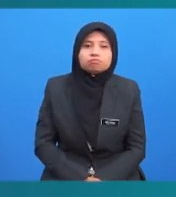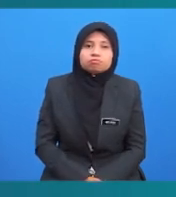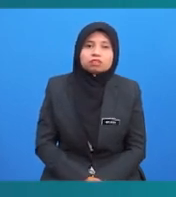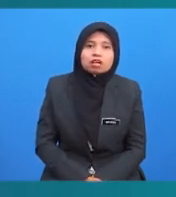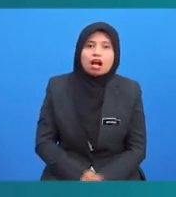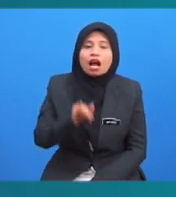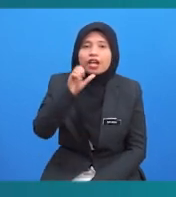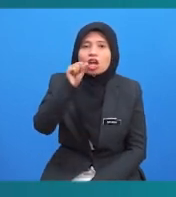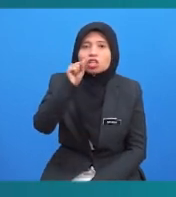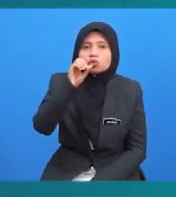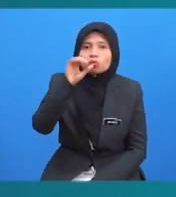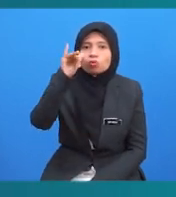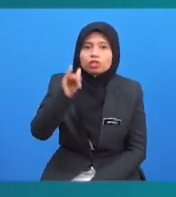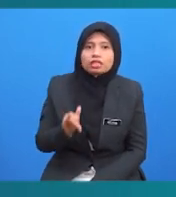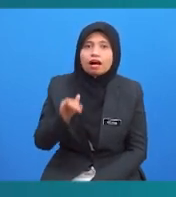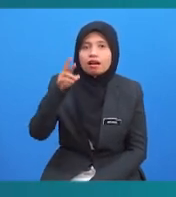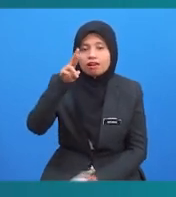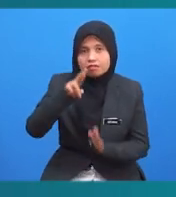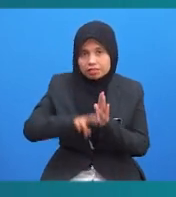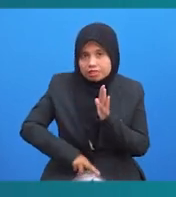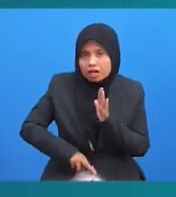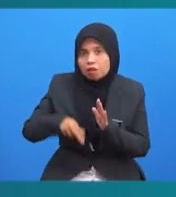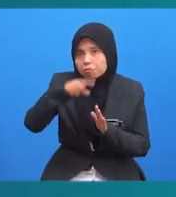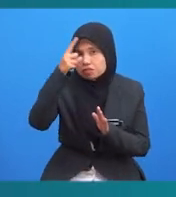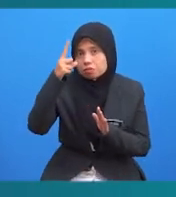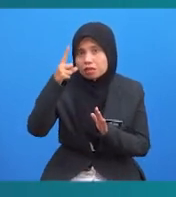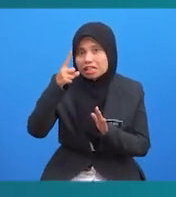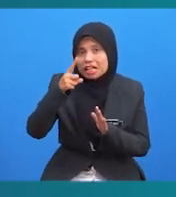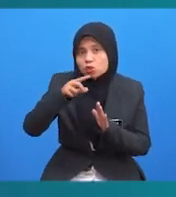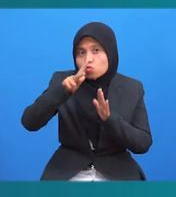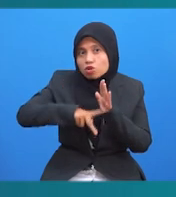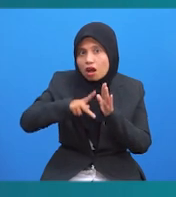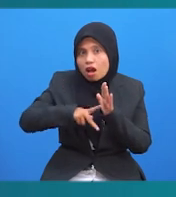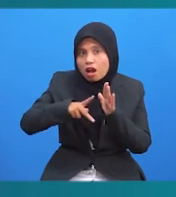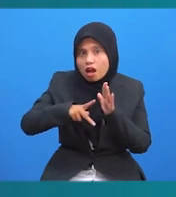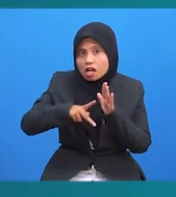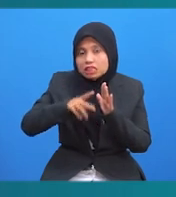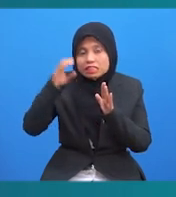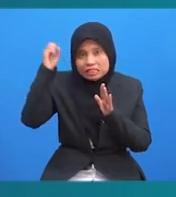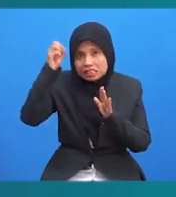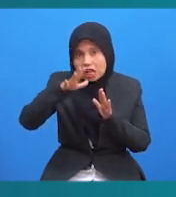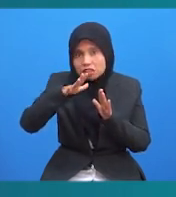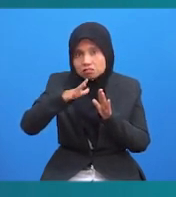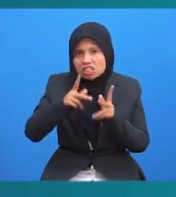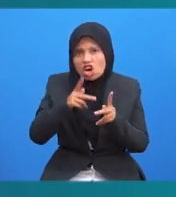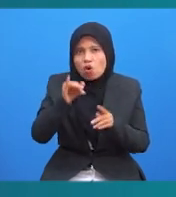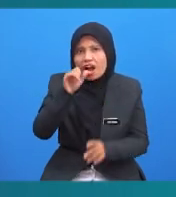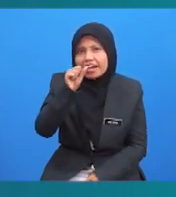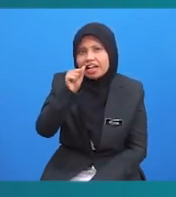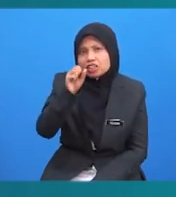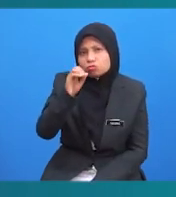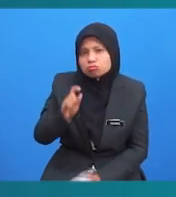ISO yang rendah akan menyebabkan sensor kurang peka pada cahaya. Jika ISO terlalu tinggi